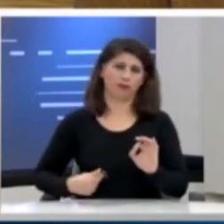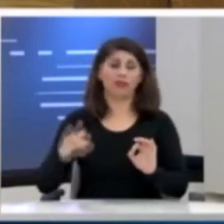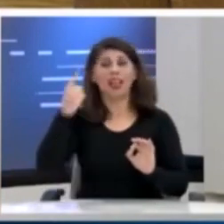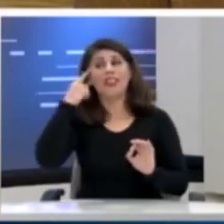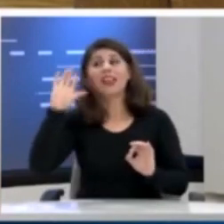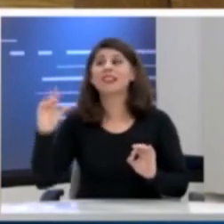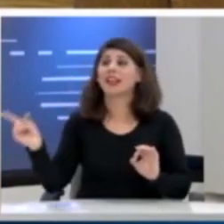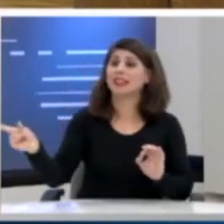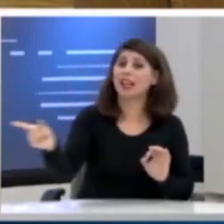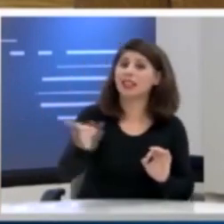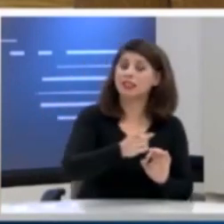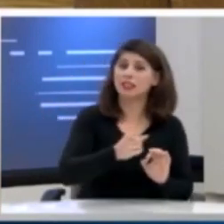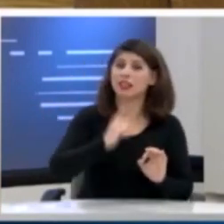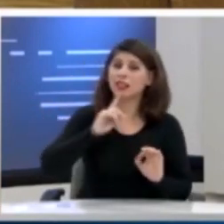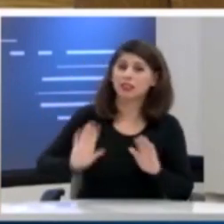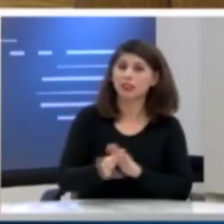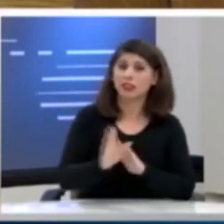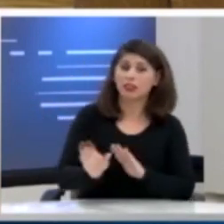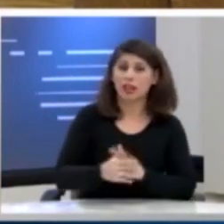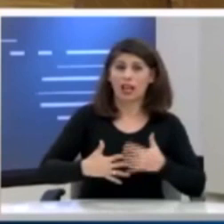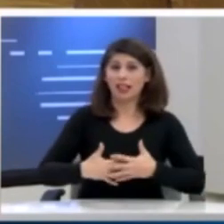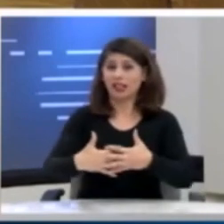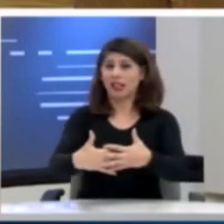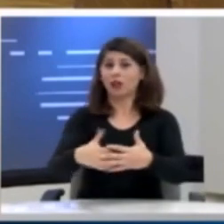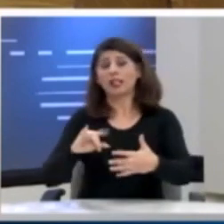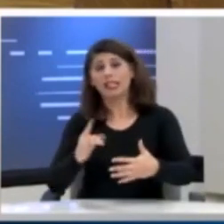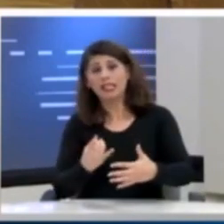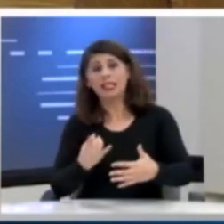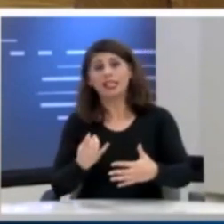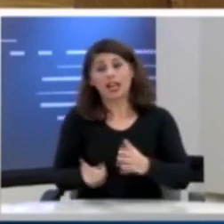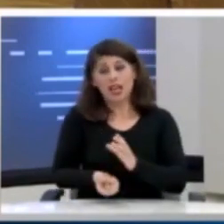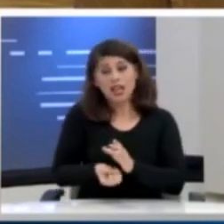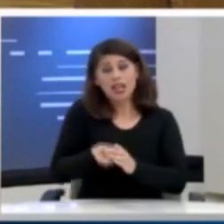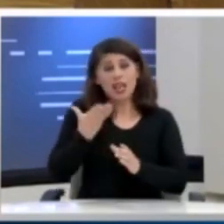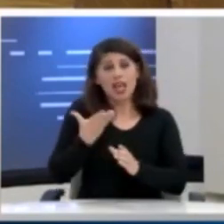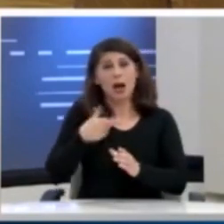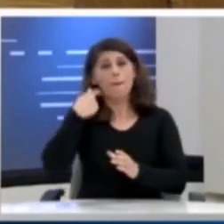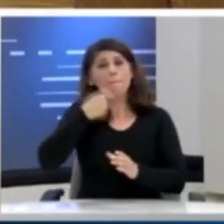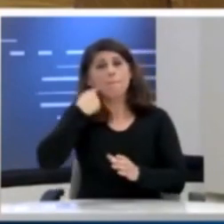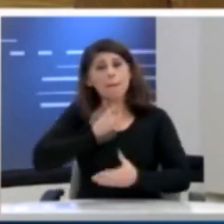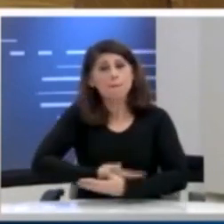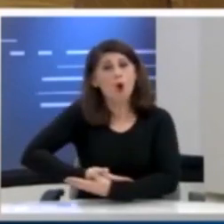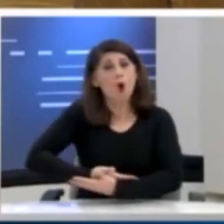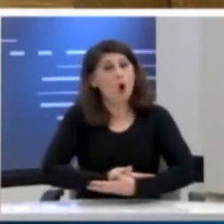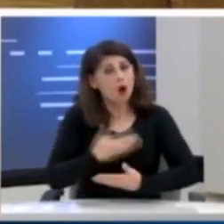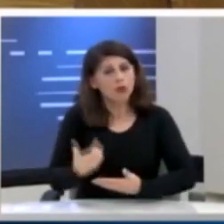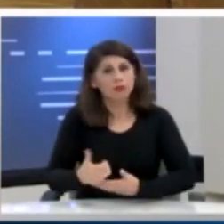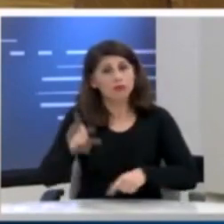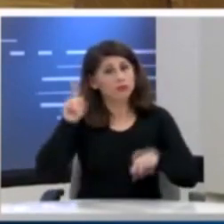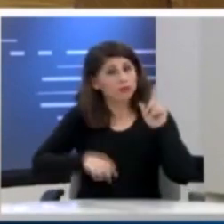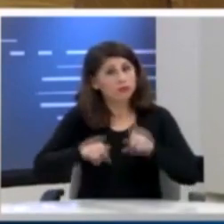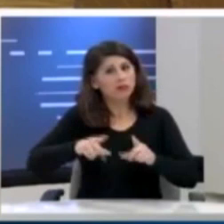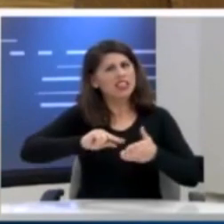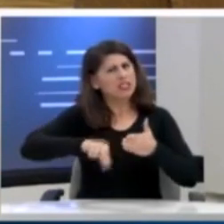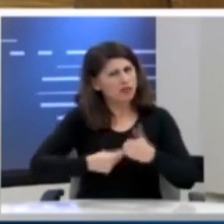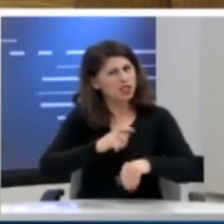Δεν γνωρίζετε για τις απολύσεις εγγύων ή νέων μωρομάνων, ορισμένες από τις οποίες ήταν